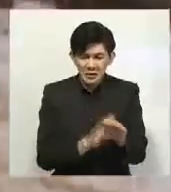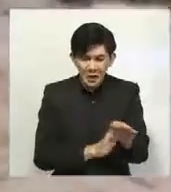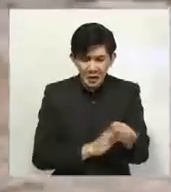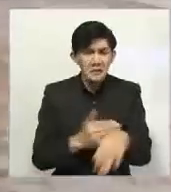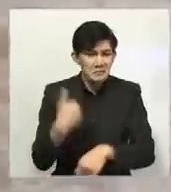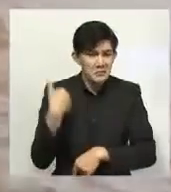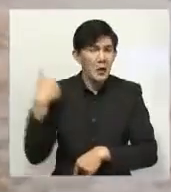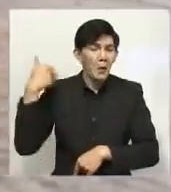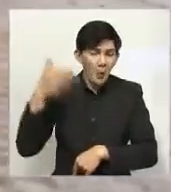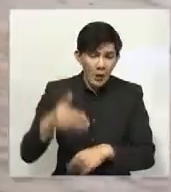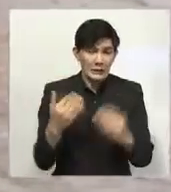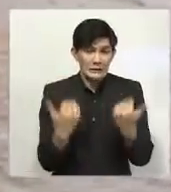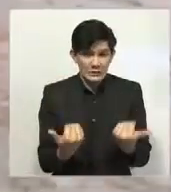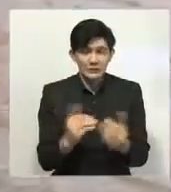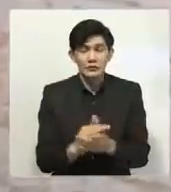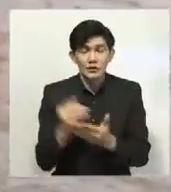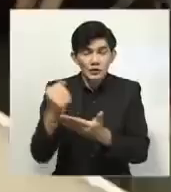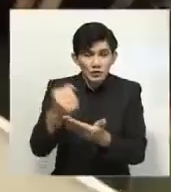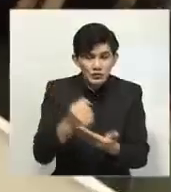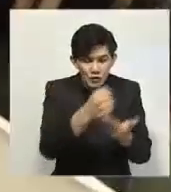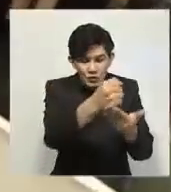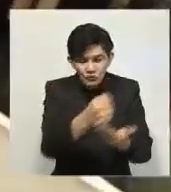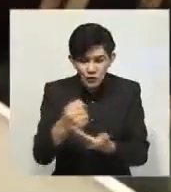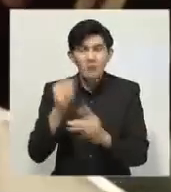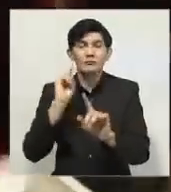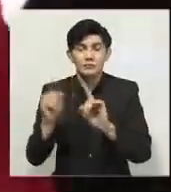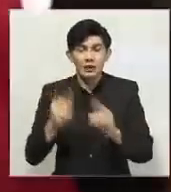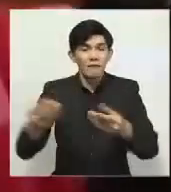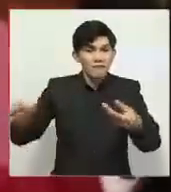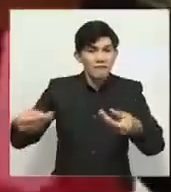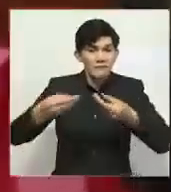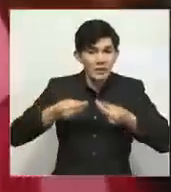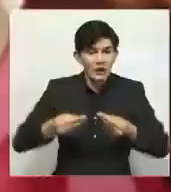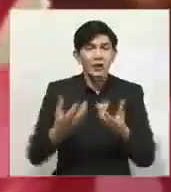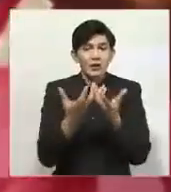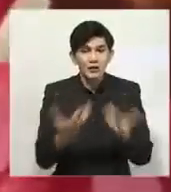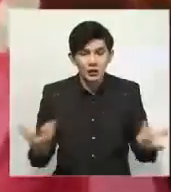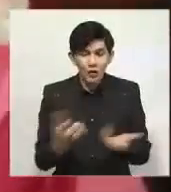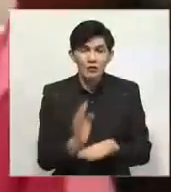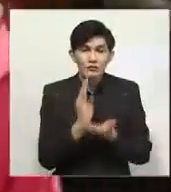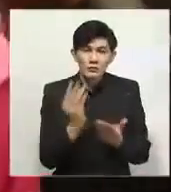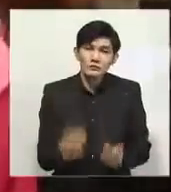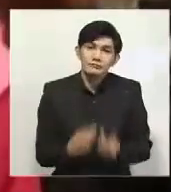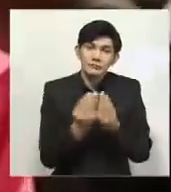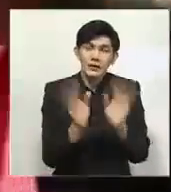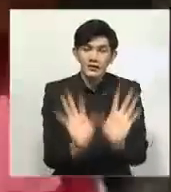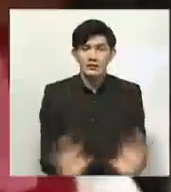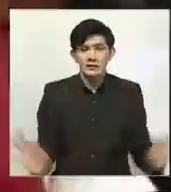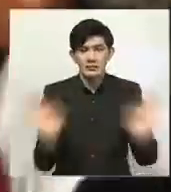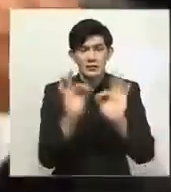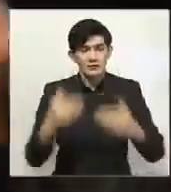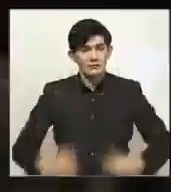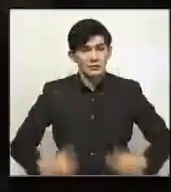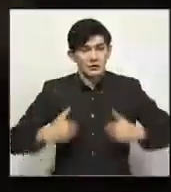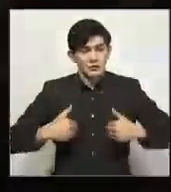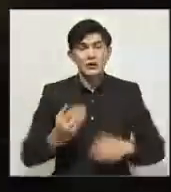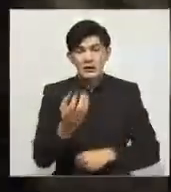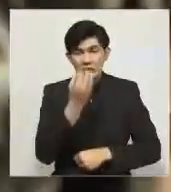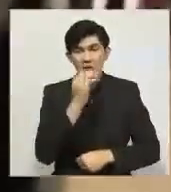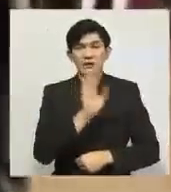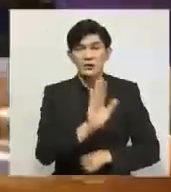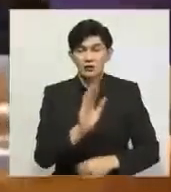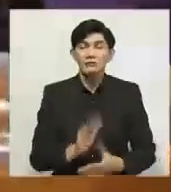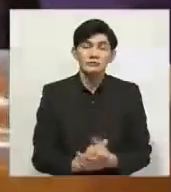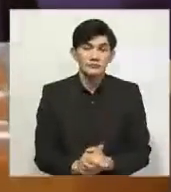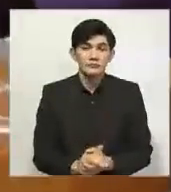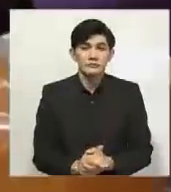วันในพื้นที่ก็มีความช่วยเหลือจากหน่วยงานต่างๆที่ได้บริจาคสิ่งของเครื่องใช้ที่จำเป็นต่อการดำรงชีพของเจ้าหน้าที่ที่นี่เ